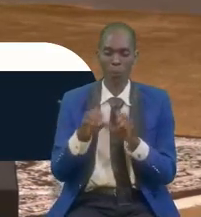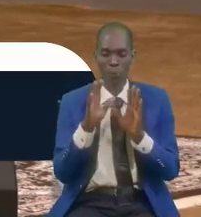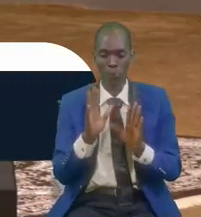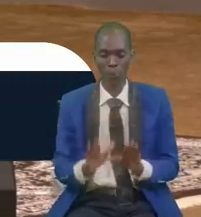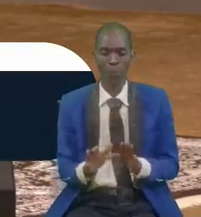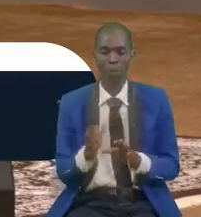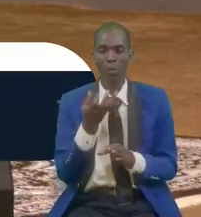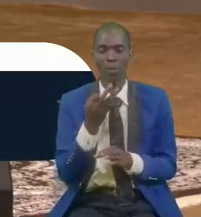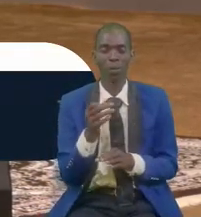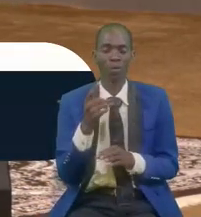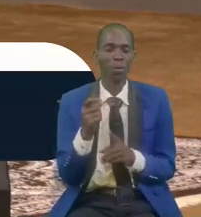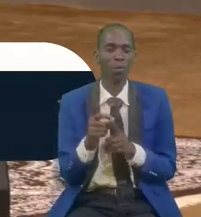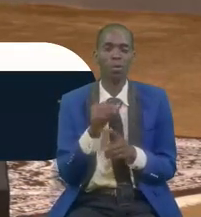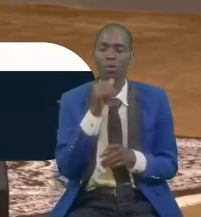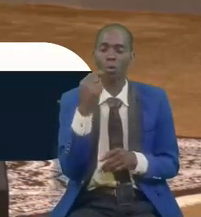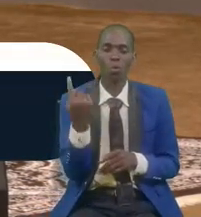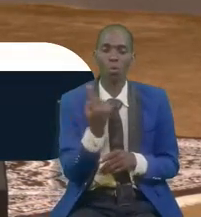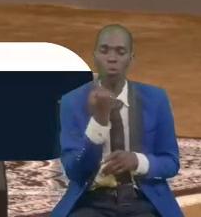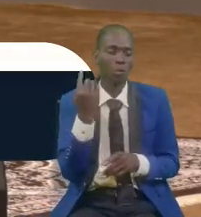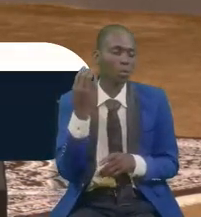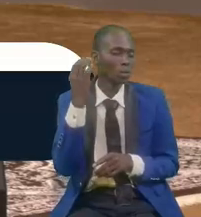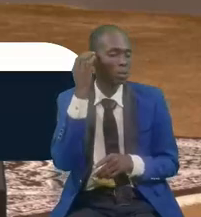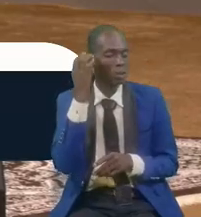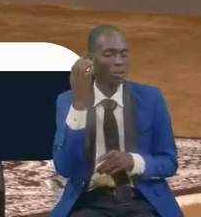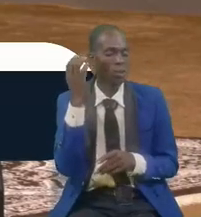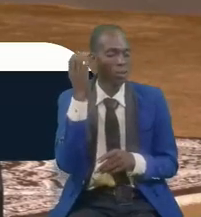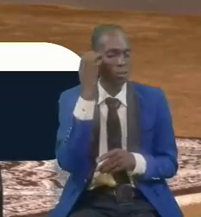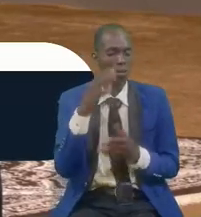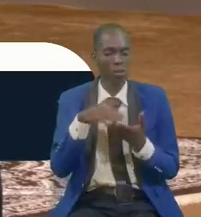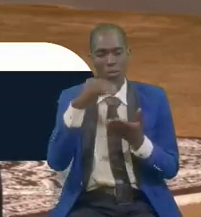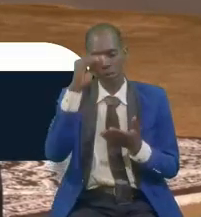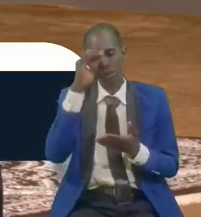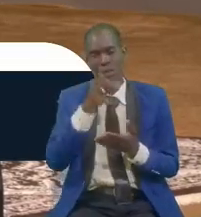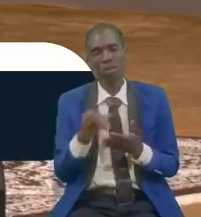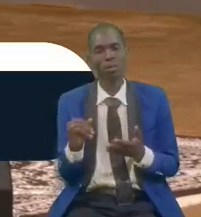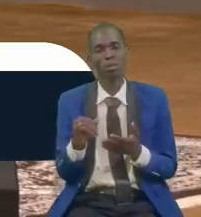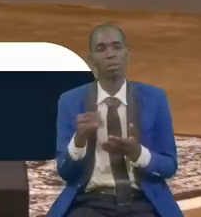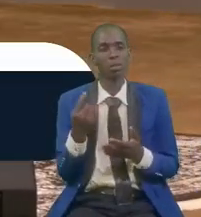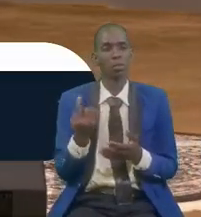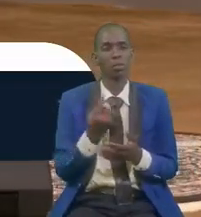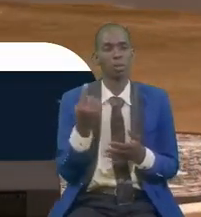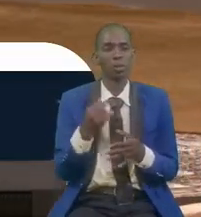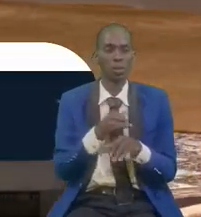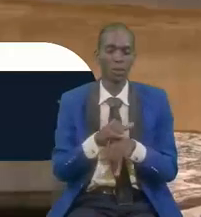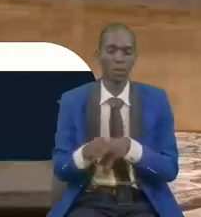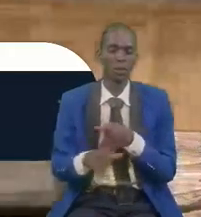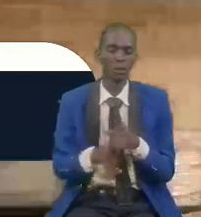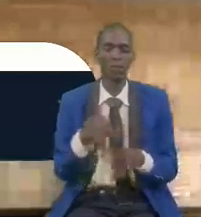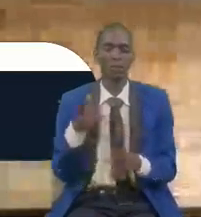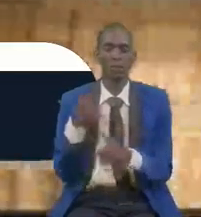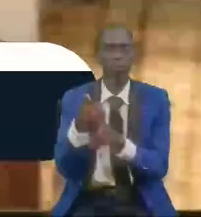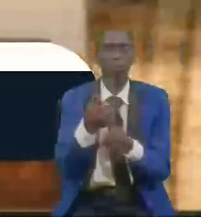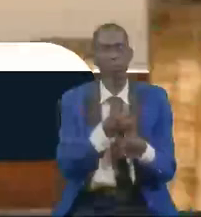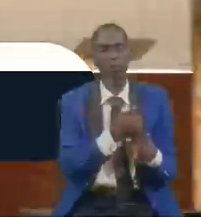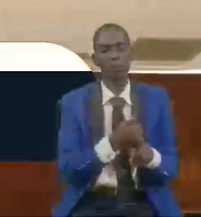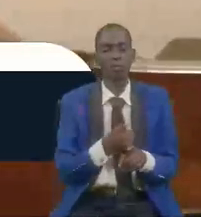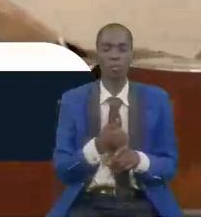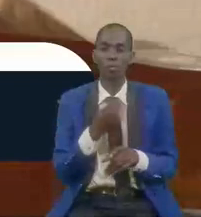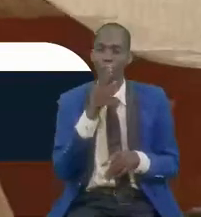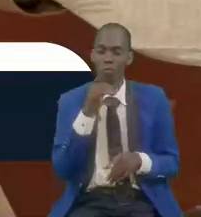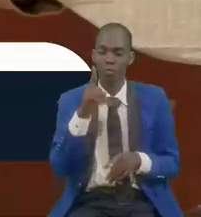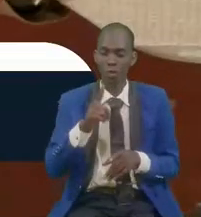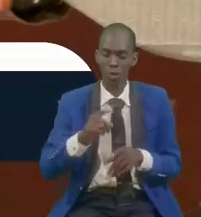et ne vous bornez pas à l'écouter en vous trompant vous-même par de faux raisonnements.